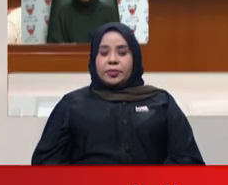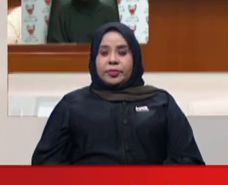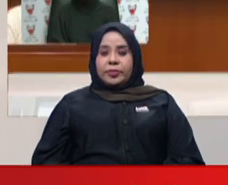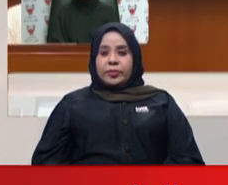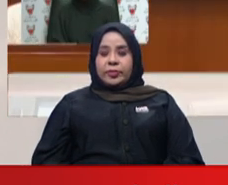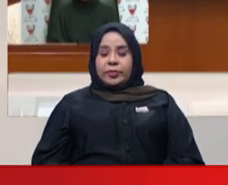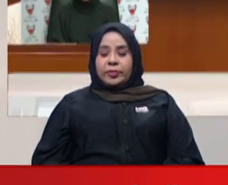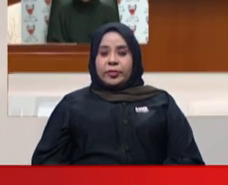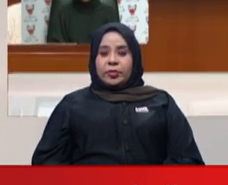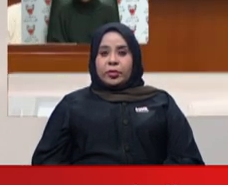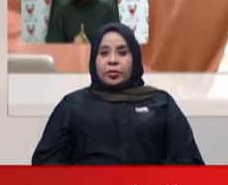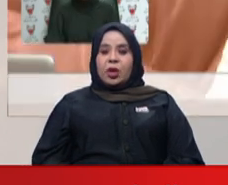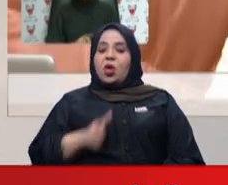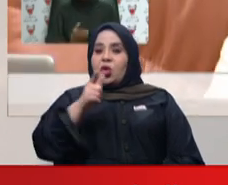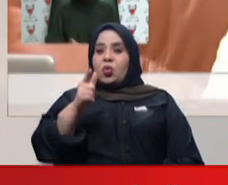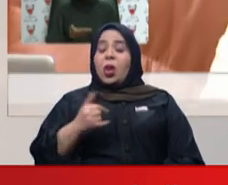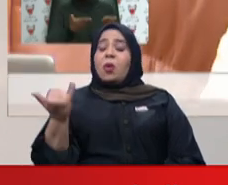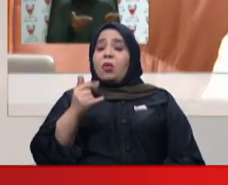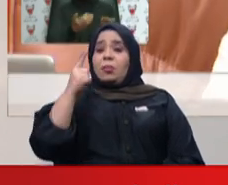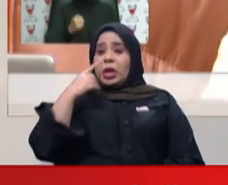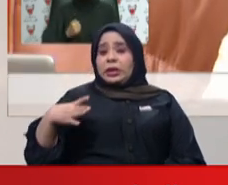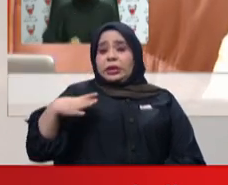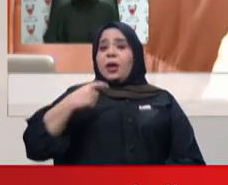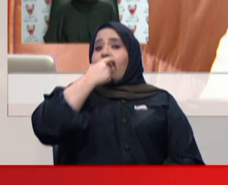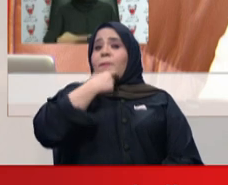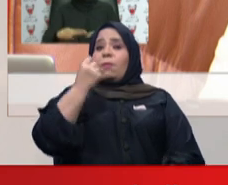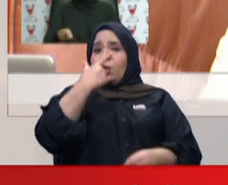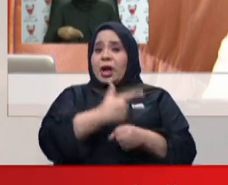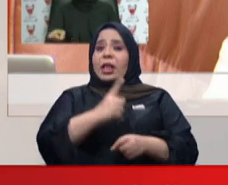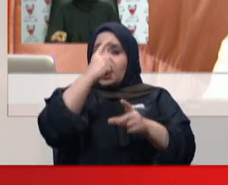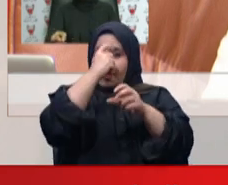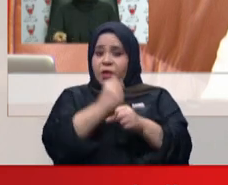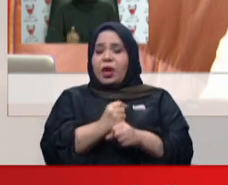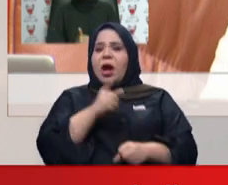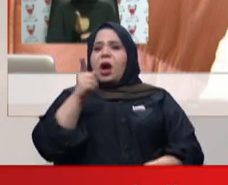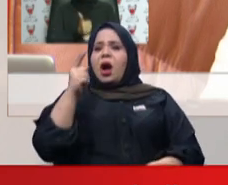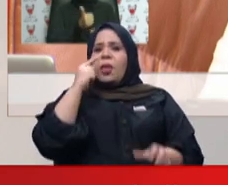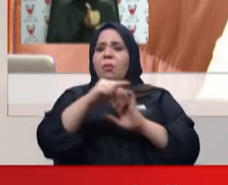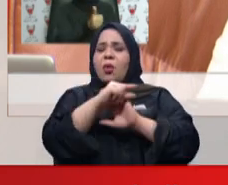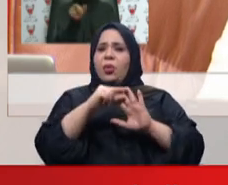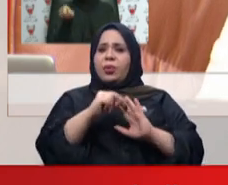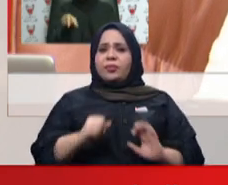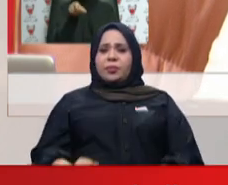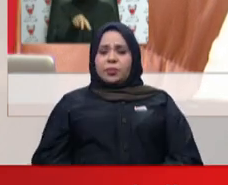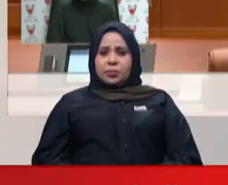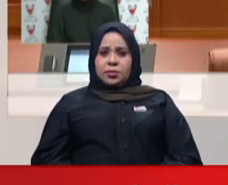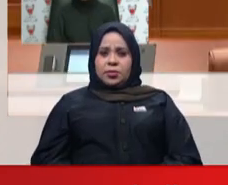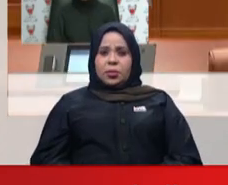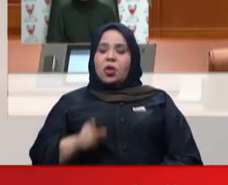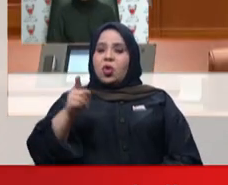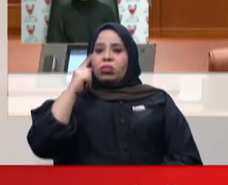سمو الشيخ سلمان بن حمد حفظه الله، يعني حول هذا الحملة